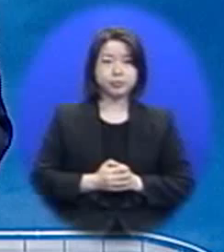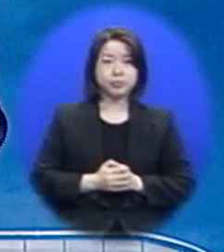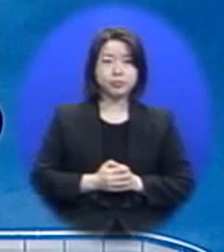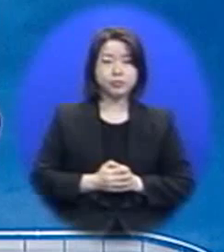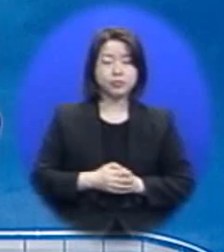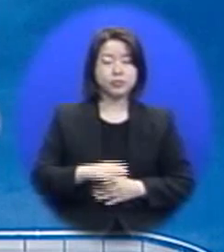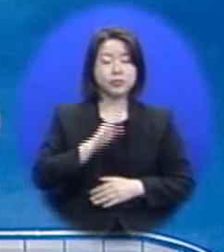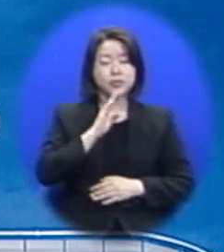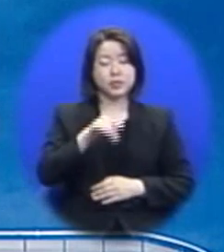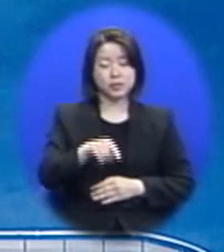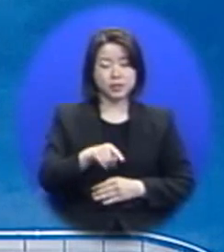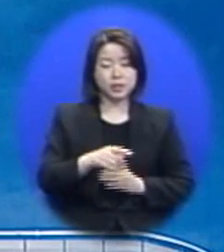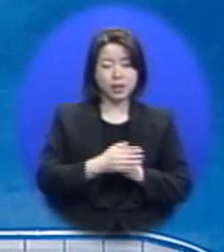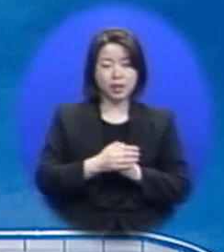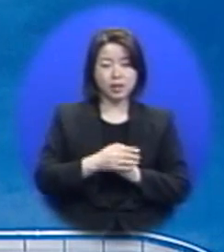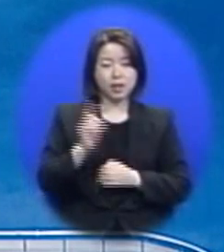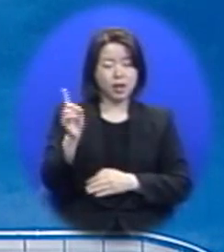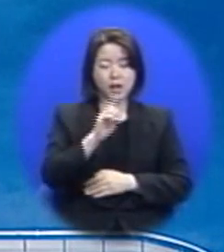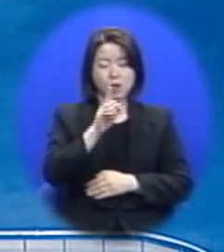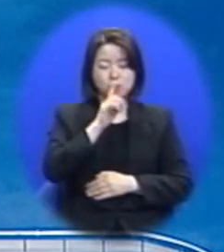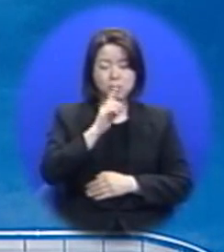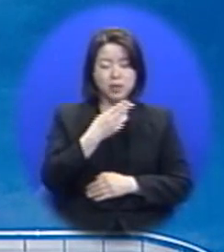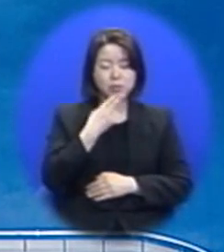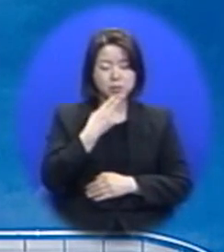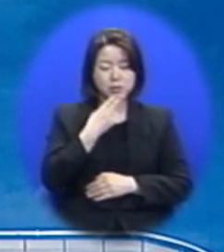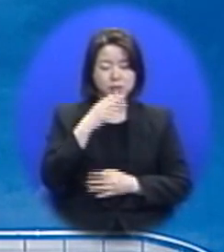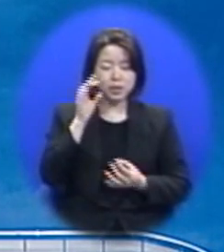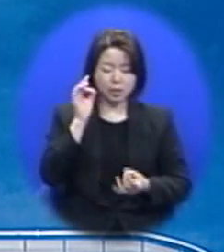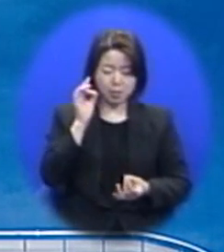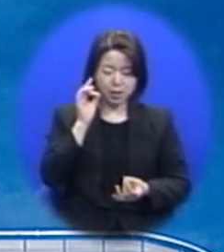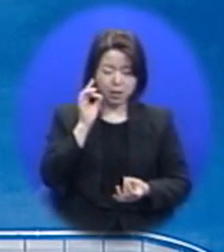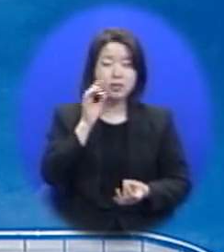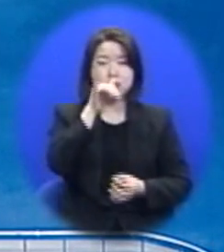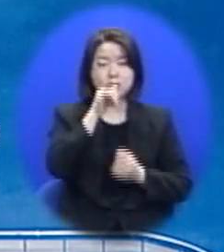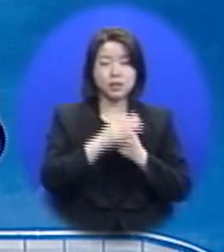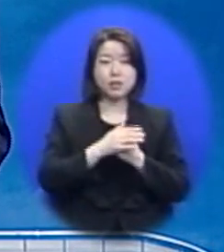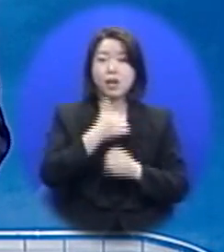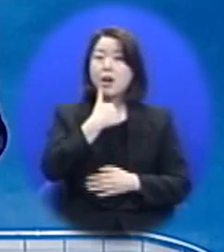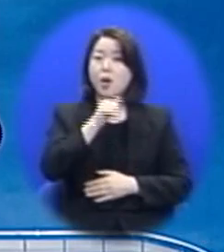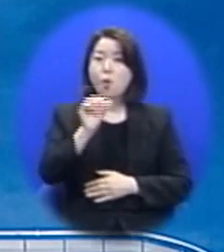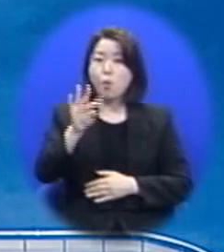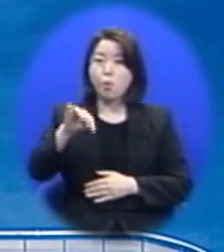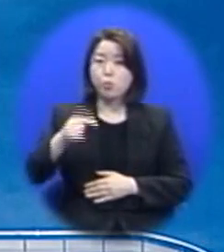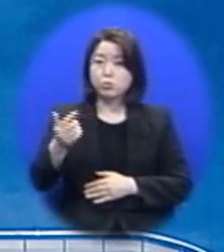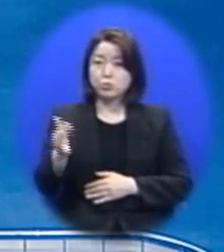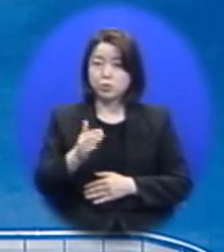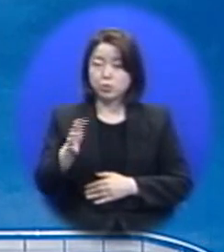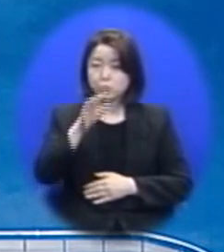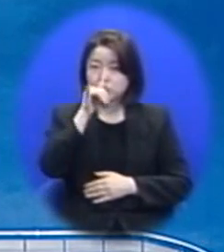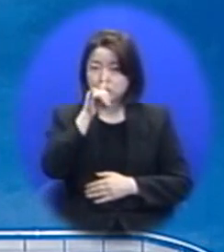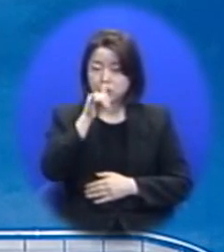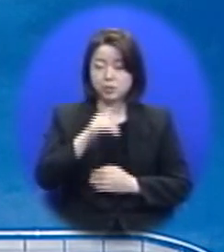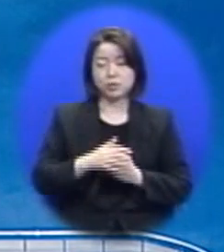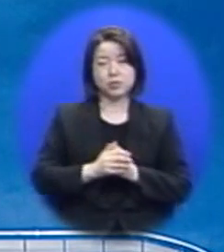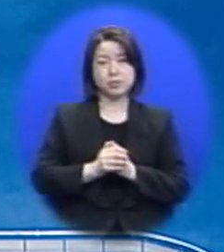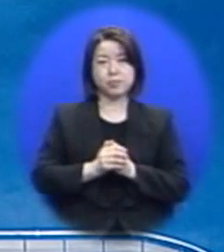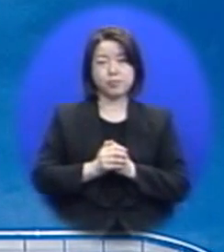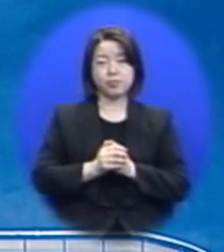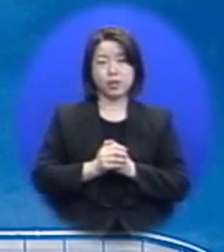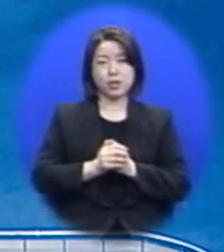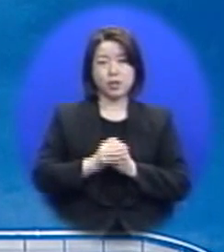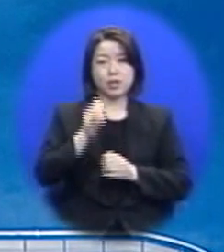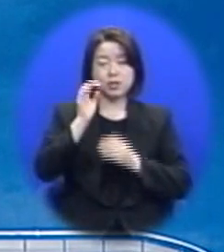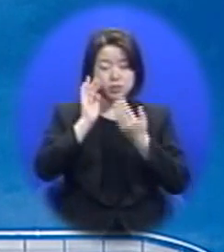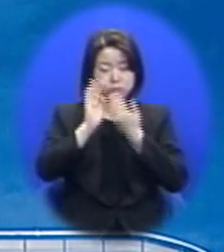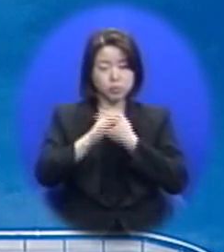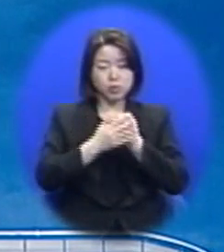그랬더니 아무 말을 하지 않고 가만히 있더라고. 한 5분 정도쯤 그렇게 있더니 닭똥 같은